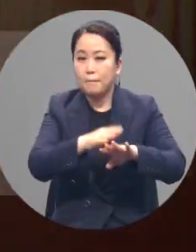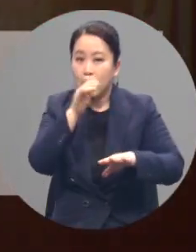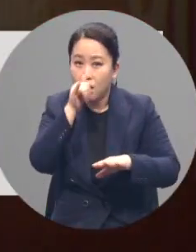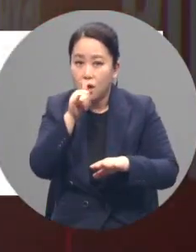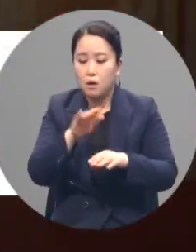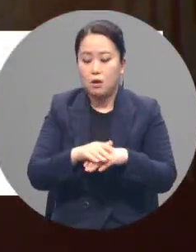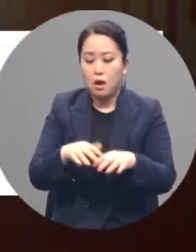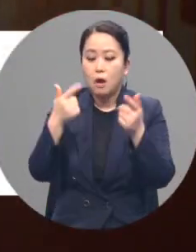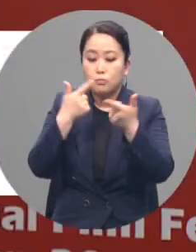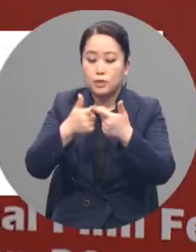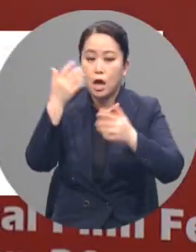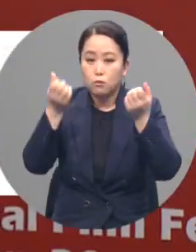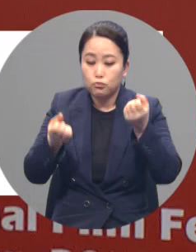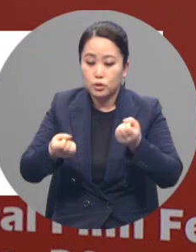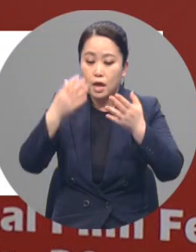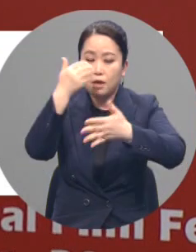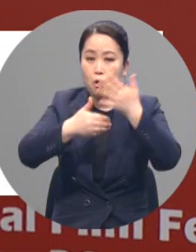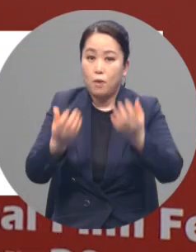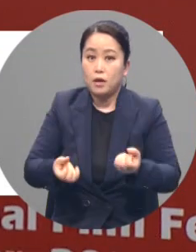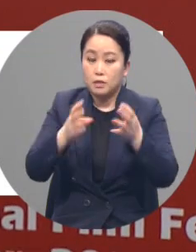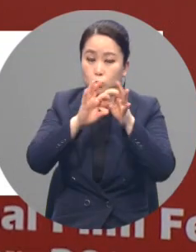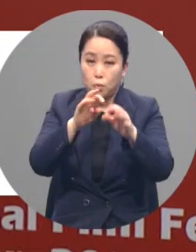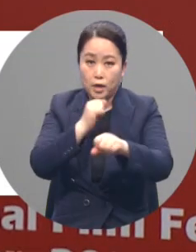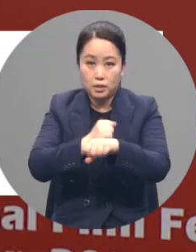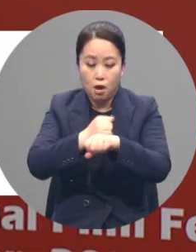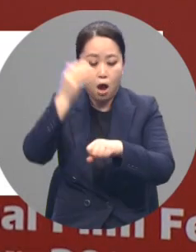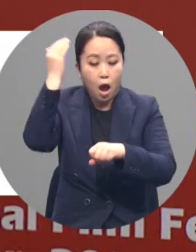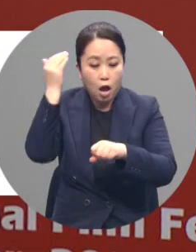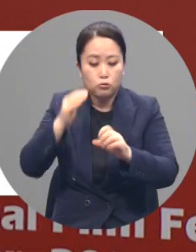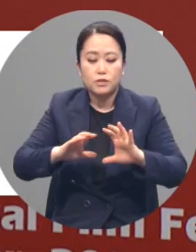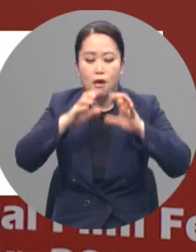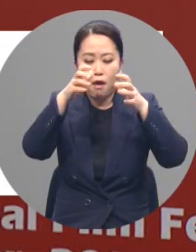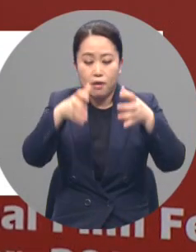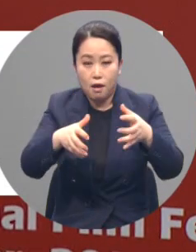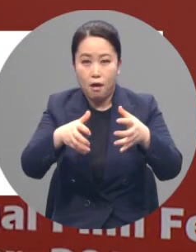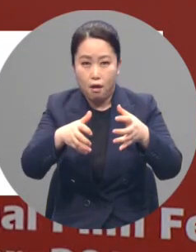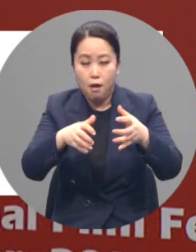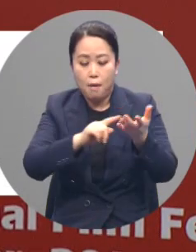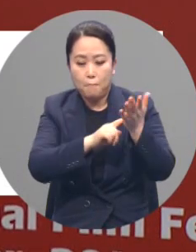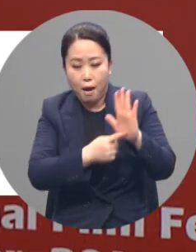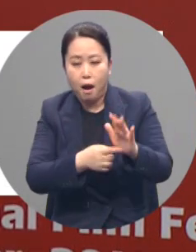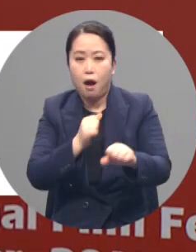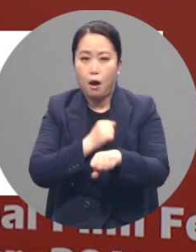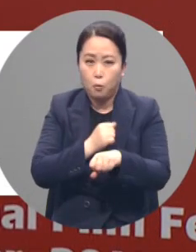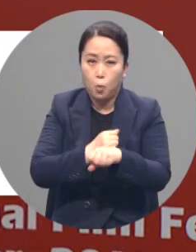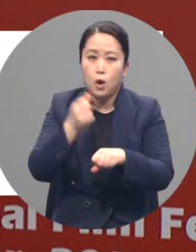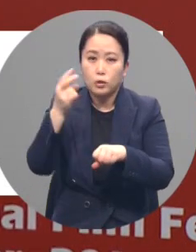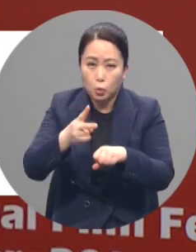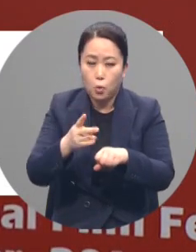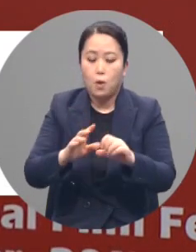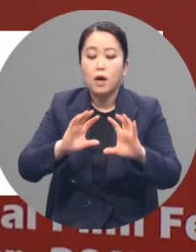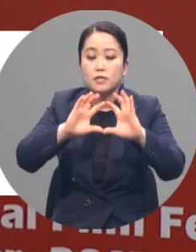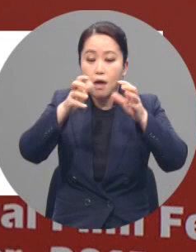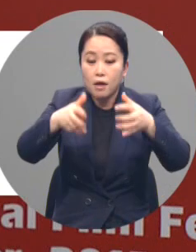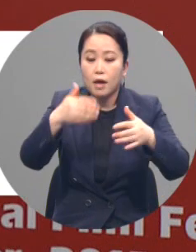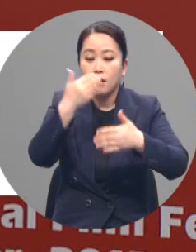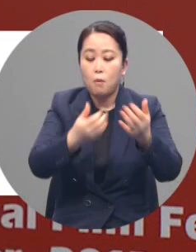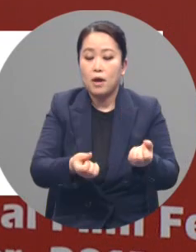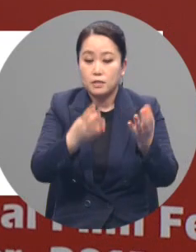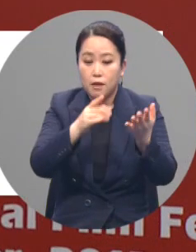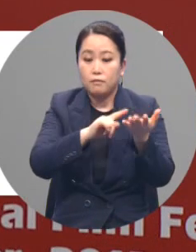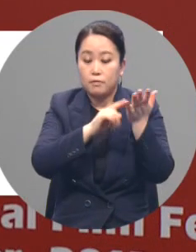부산국제영화제를 통해서 한국 영화를 세계 시장에 알리고 그리고 세계 영화제에 소개하고